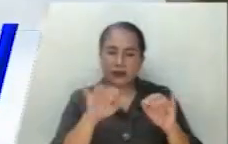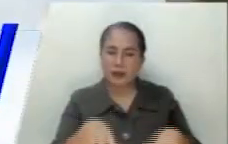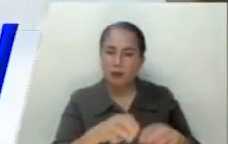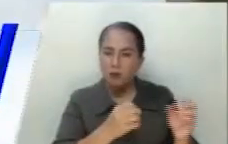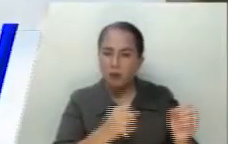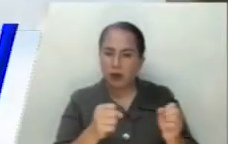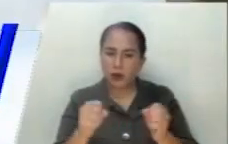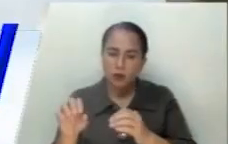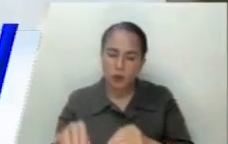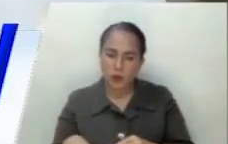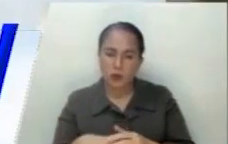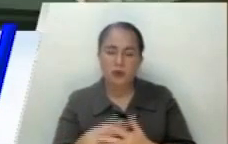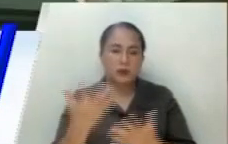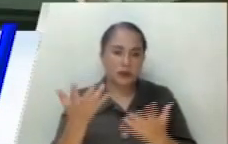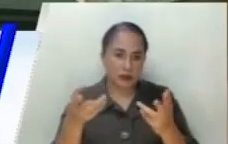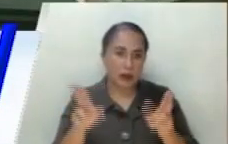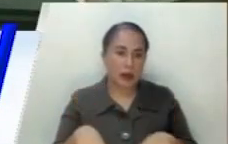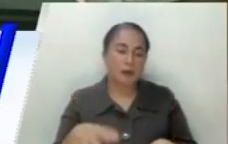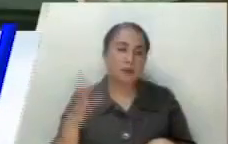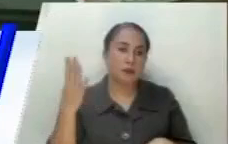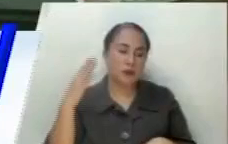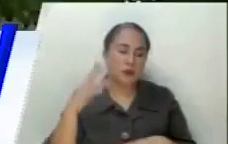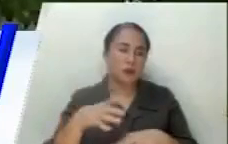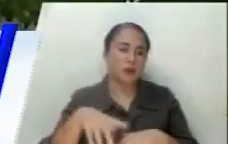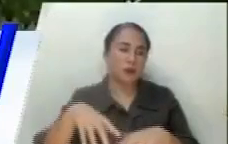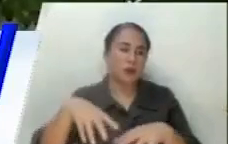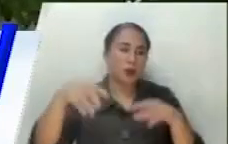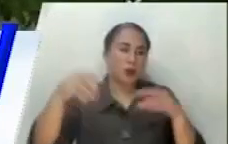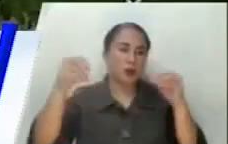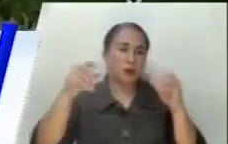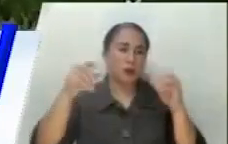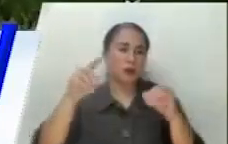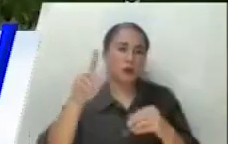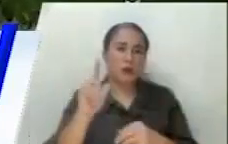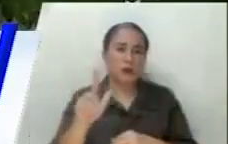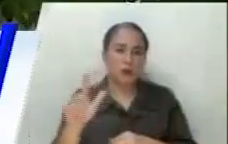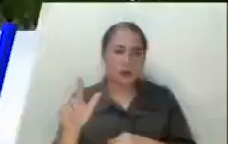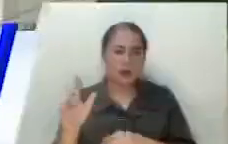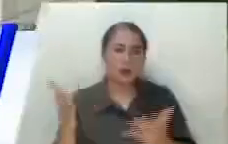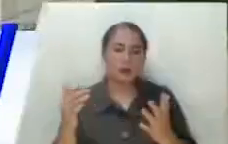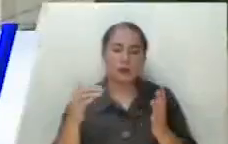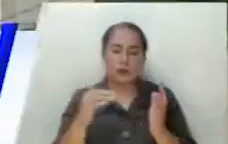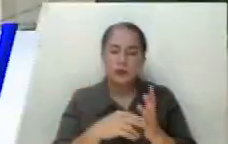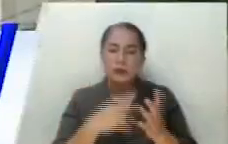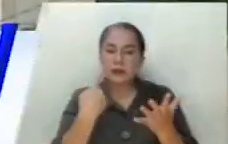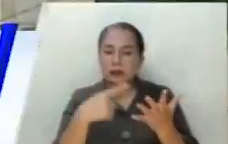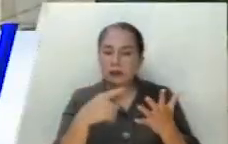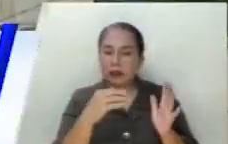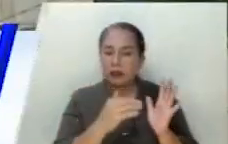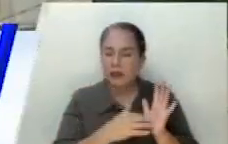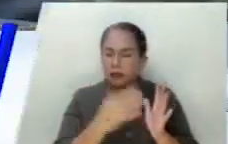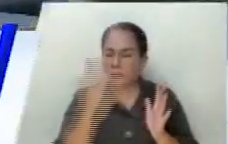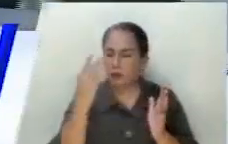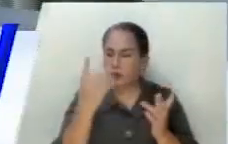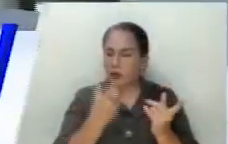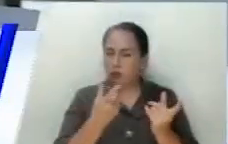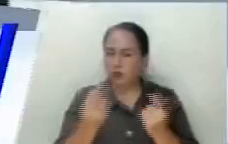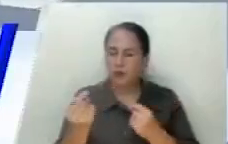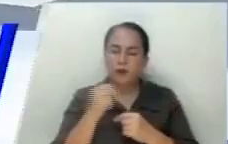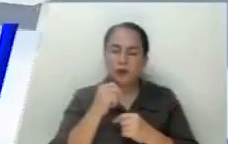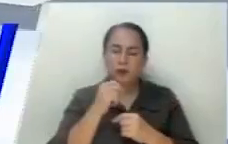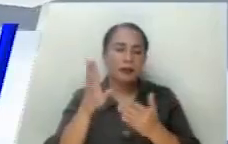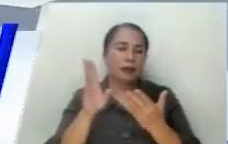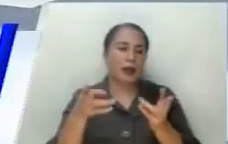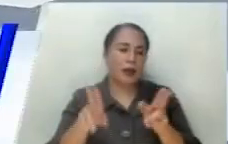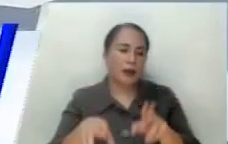nangyari na raw ang malawakang brownout noong 2023 kaya Babalikan kung ano ang mga ginawa para hindi ito maulit si Senador